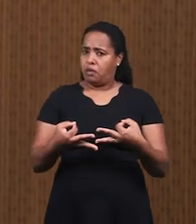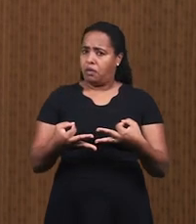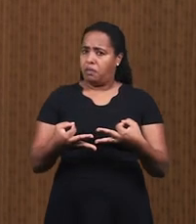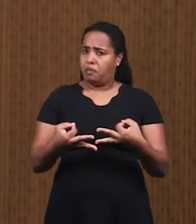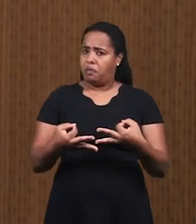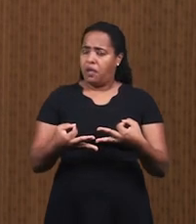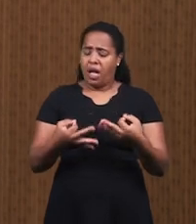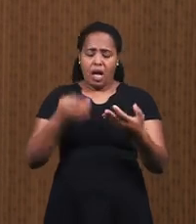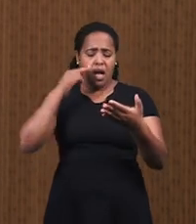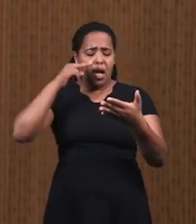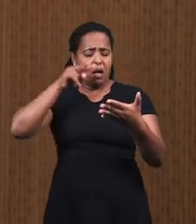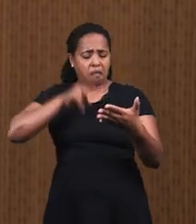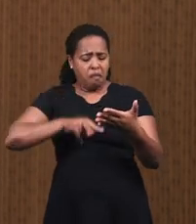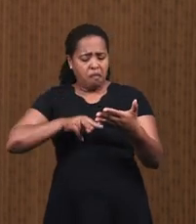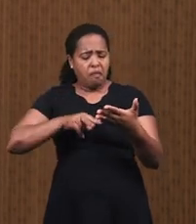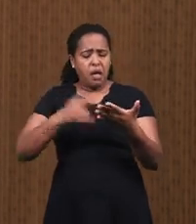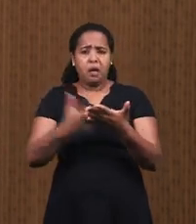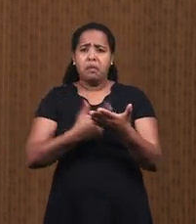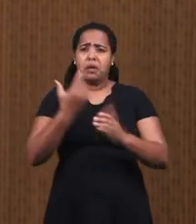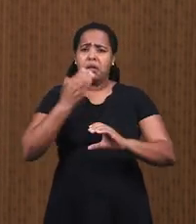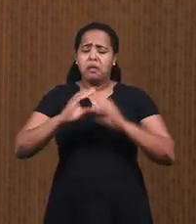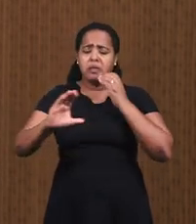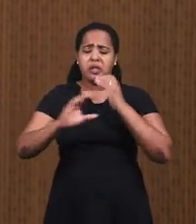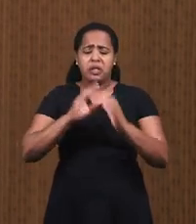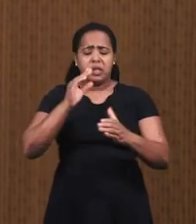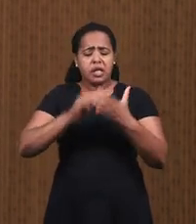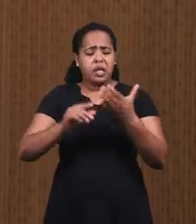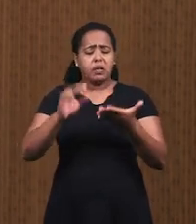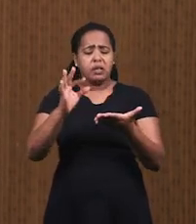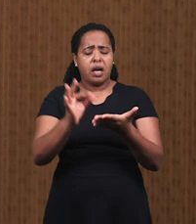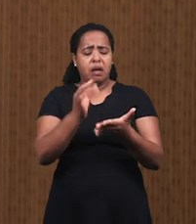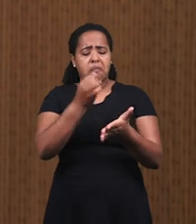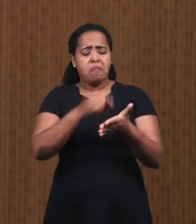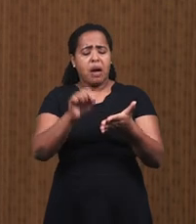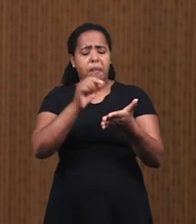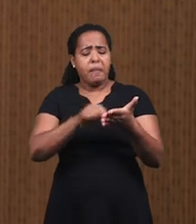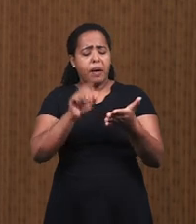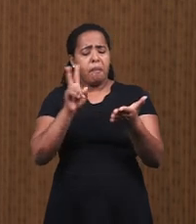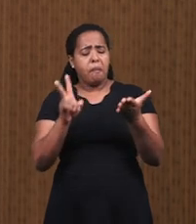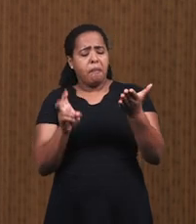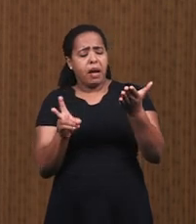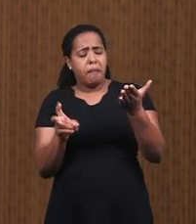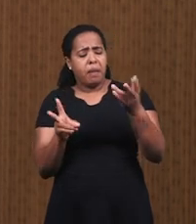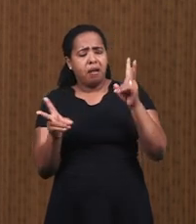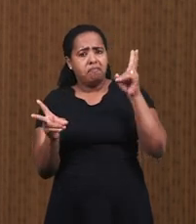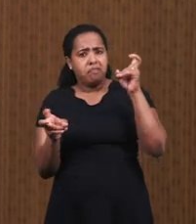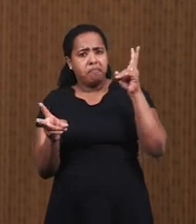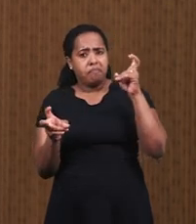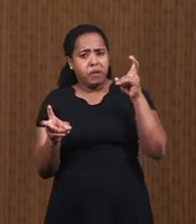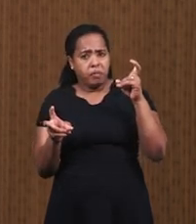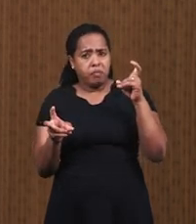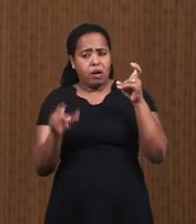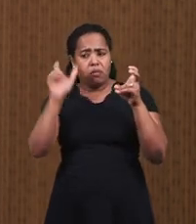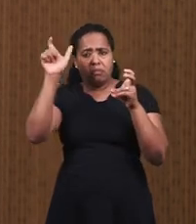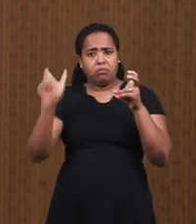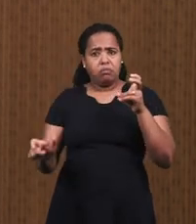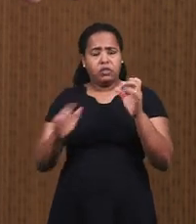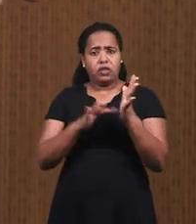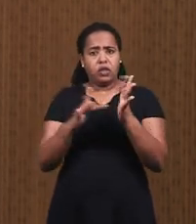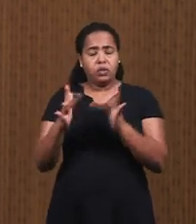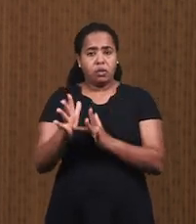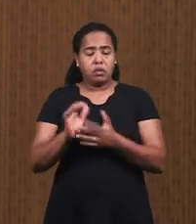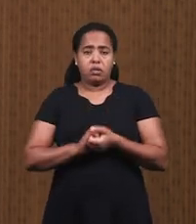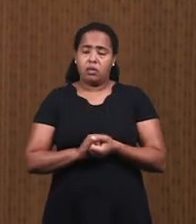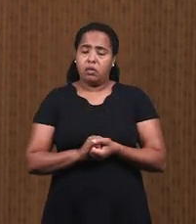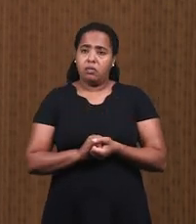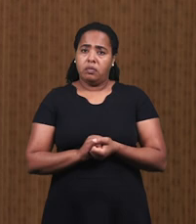«Песни песней». Вы увидите там чудесные упоминания об Иисусе, так